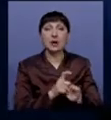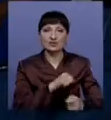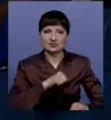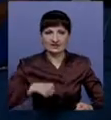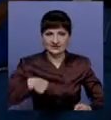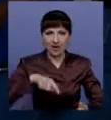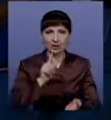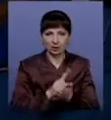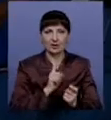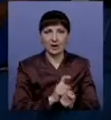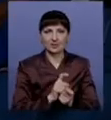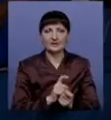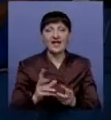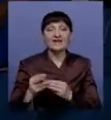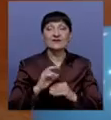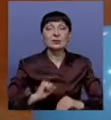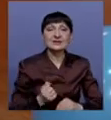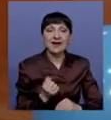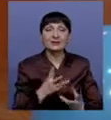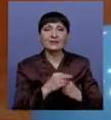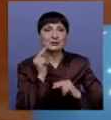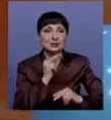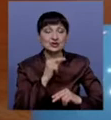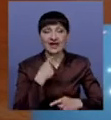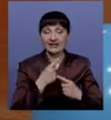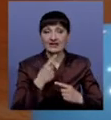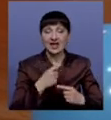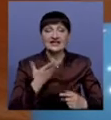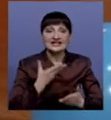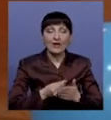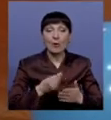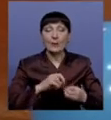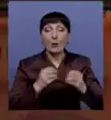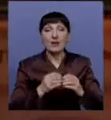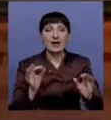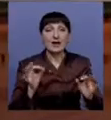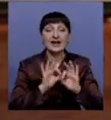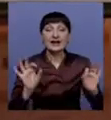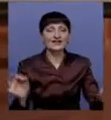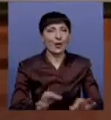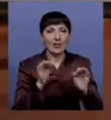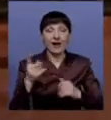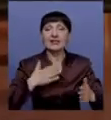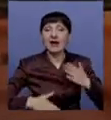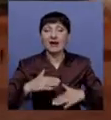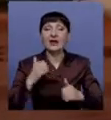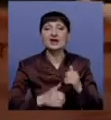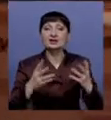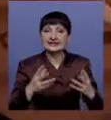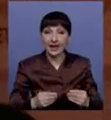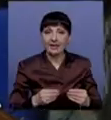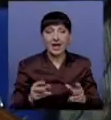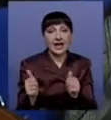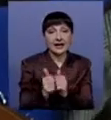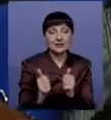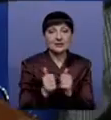сами? Сокурсники и друзья говорят, что Зарета никогда не рассказывает о своих проблемах. Она радуется каждому прожитому дню. Рядом с ней просто